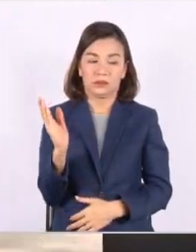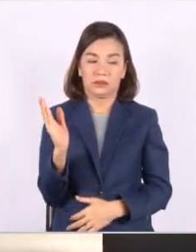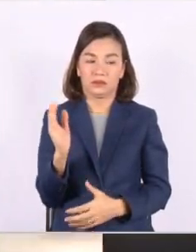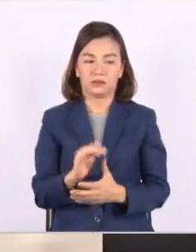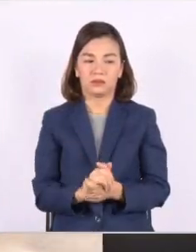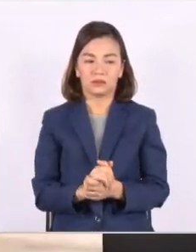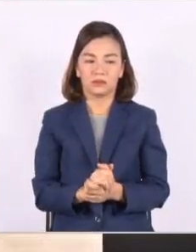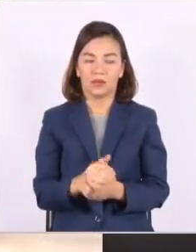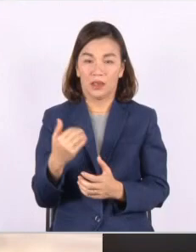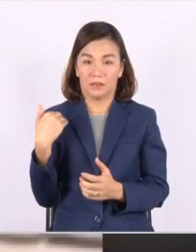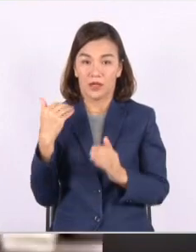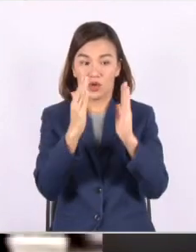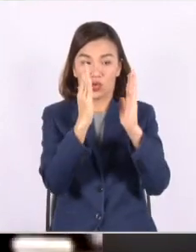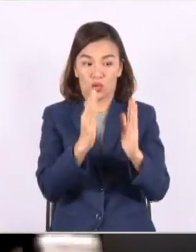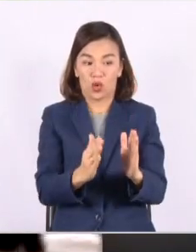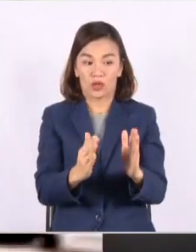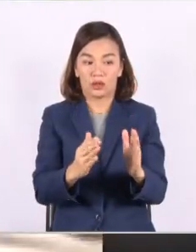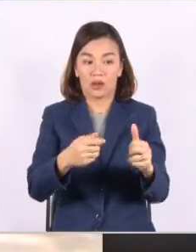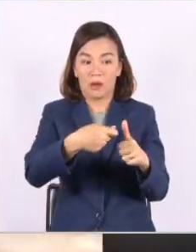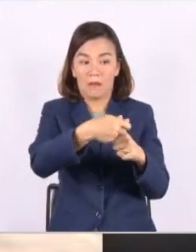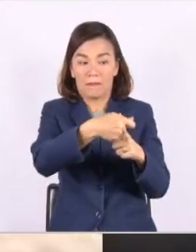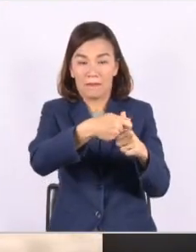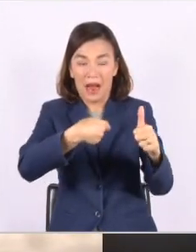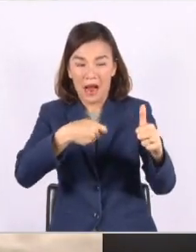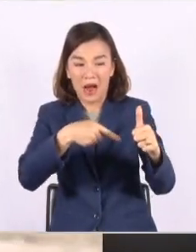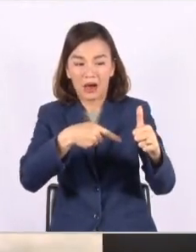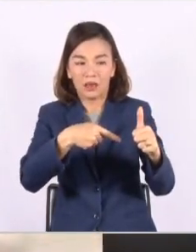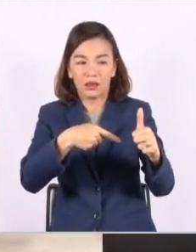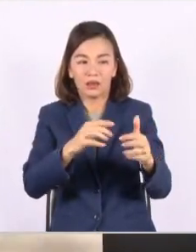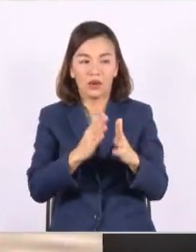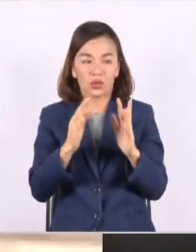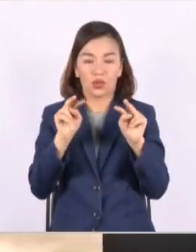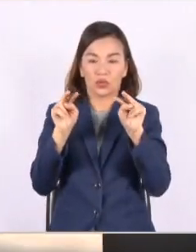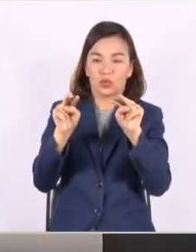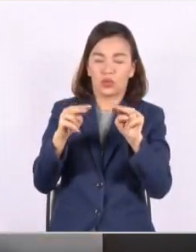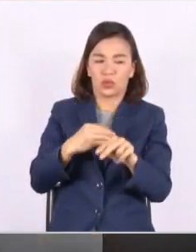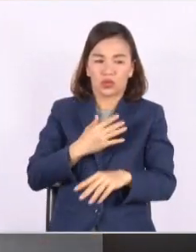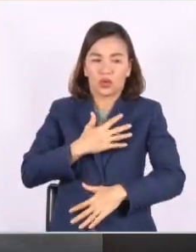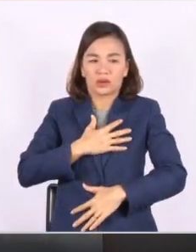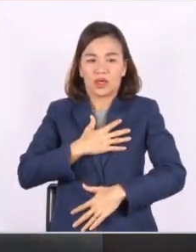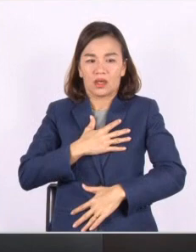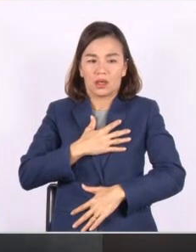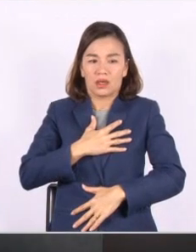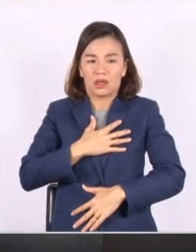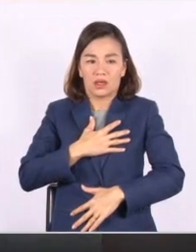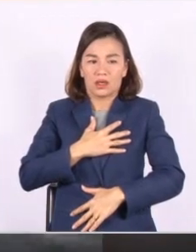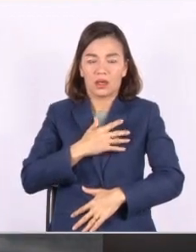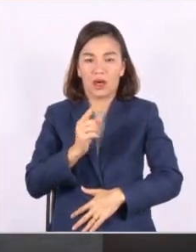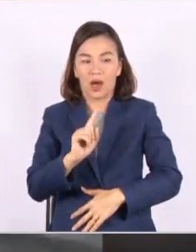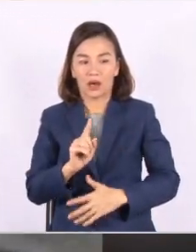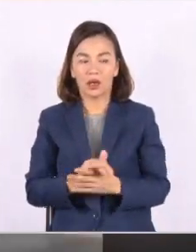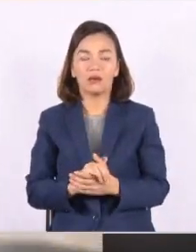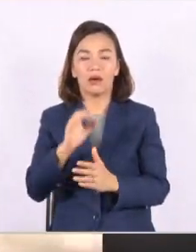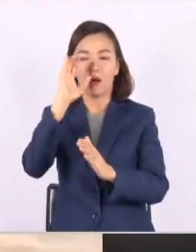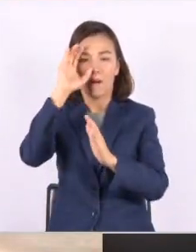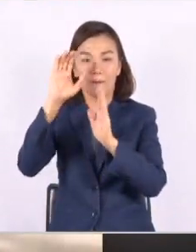ฆ่าคนนะครับเนี่ย อันนี้ยังทำอยู่เหรอคะ ใช่ใช่ใช่ไอ้คนยืนดูก็ตกใจก็ช็อกอยู่ว่าอย่างนั้นเถอะนี่เป็นคลิปเหตุการ